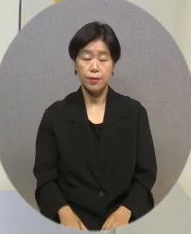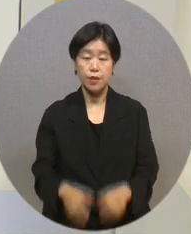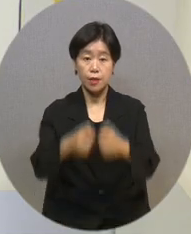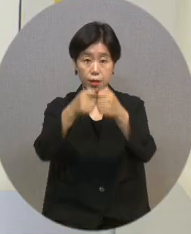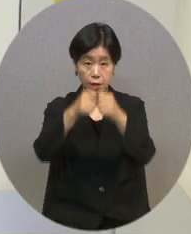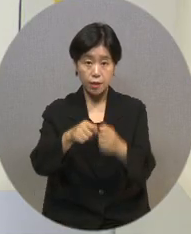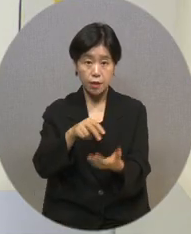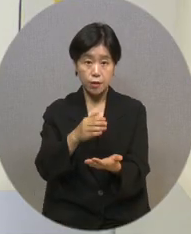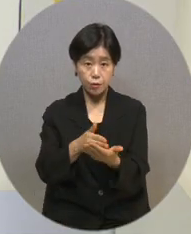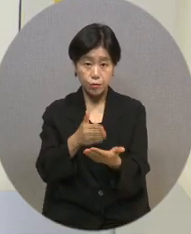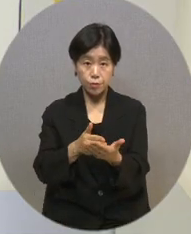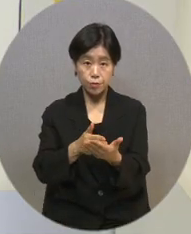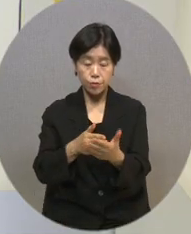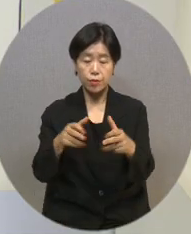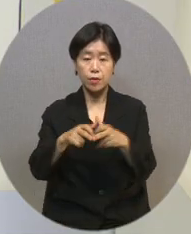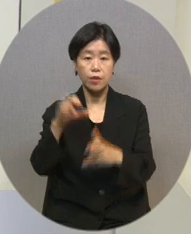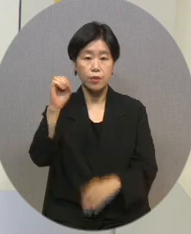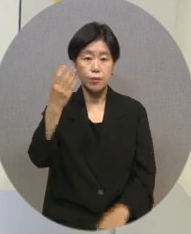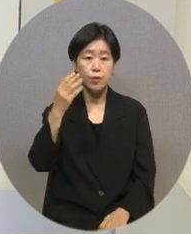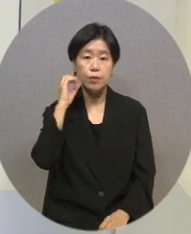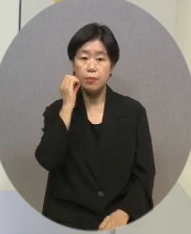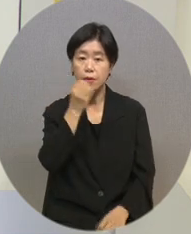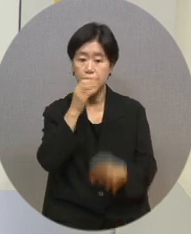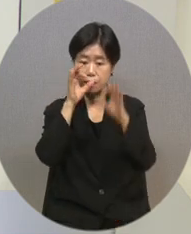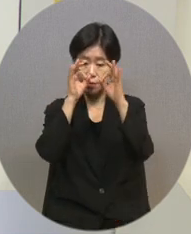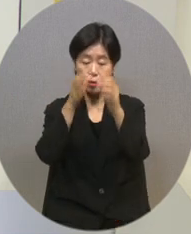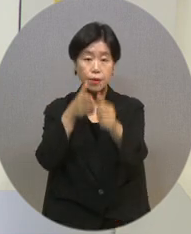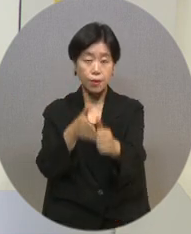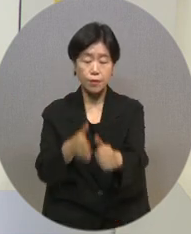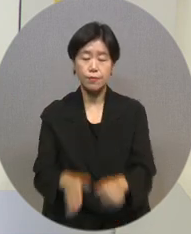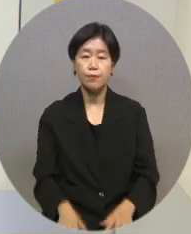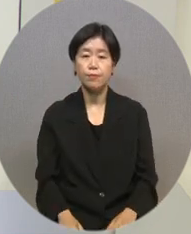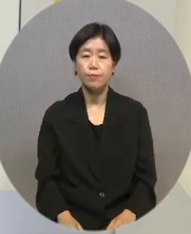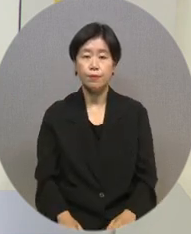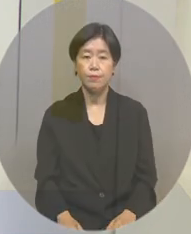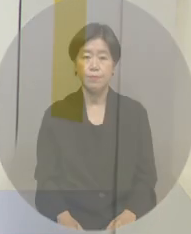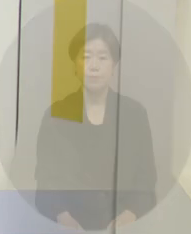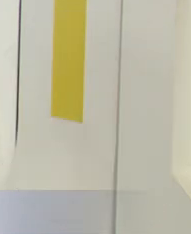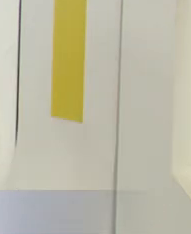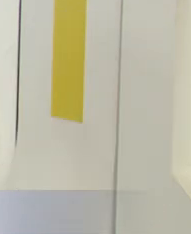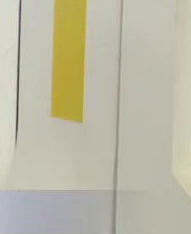자세한 뉴스는 장애인 신문과 웰페어 뉴스 홈페이지를 통해 확인할 수 있습니다